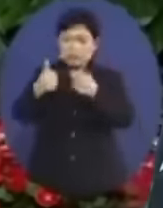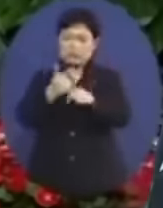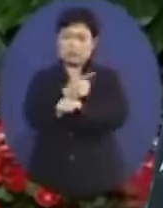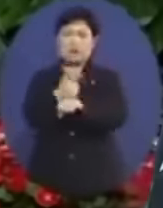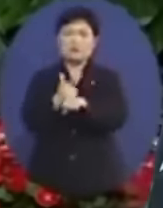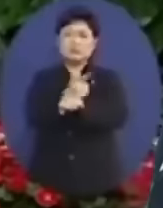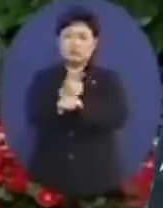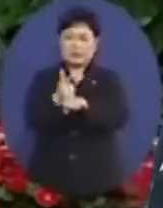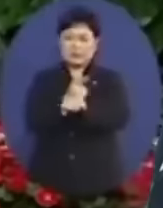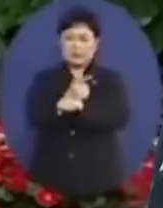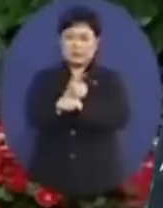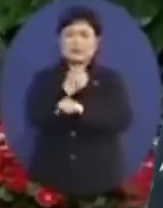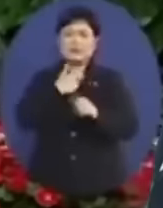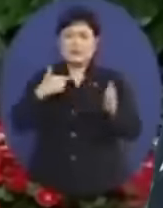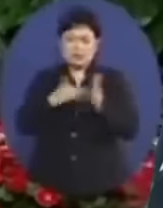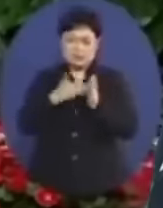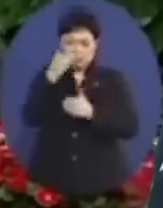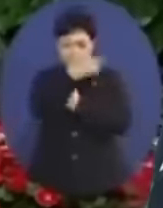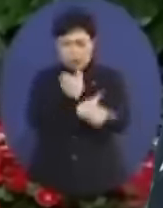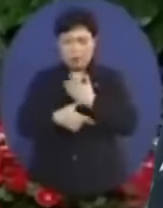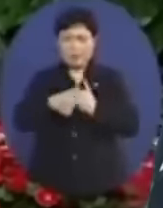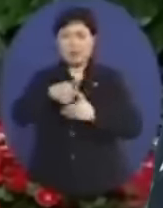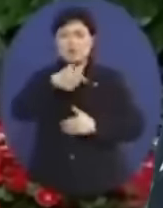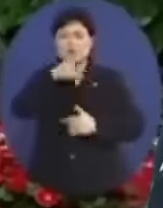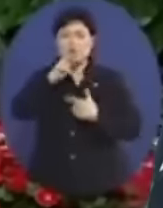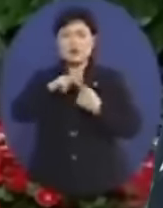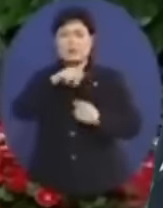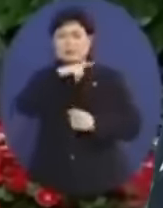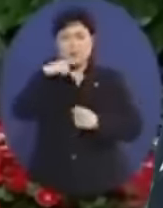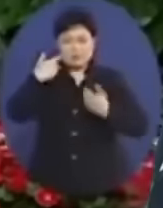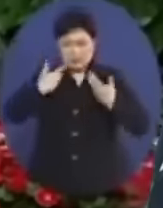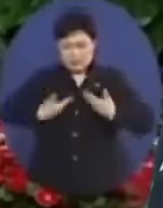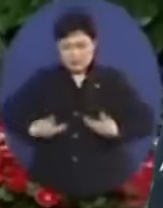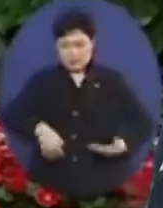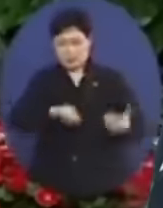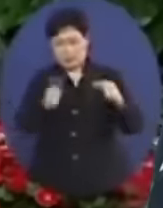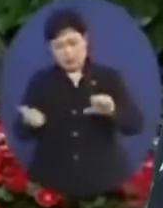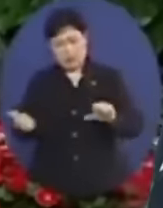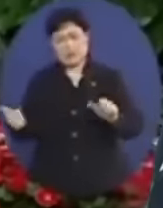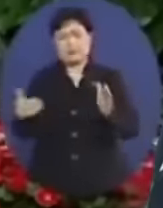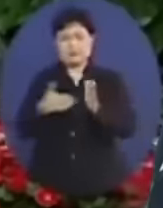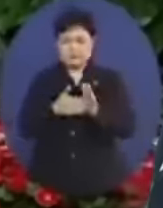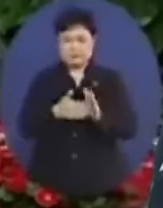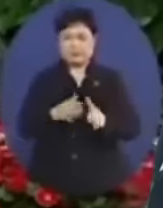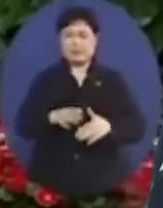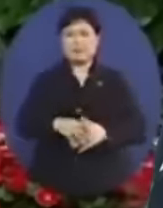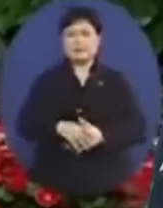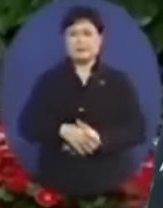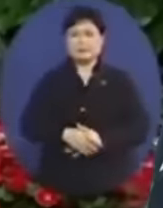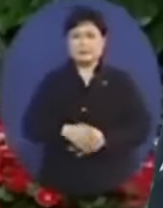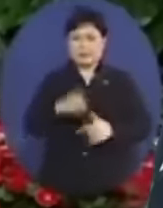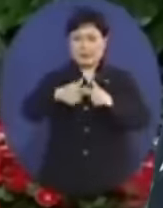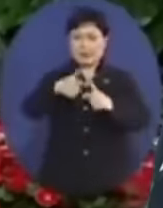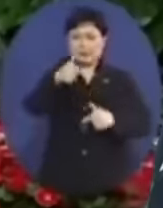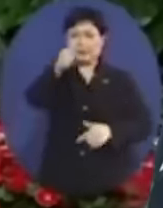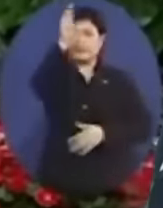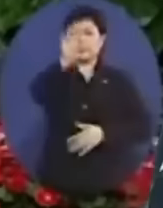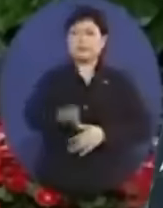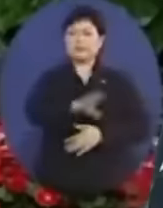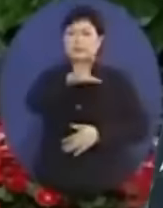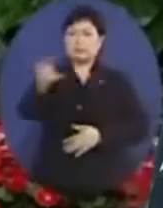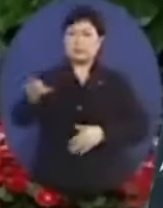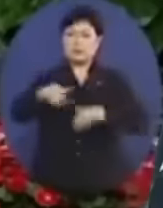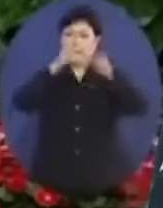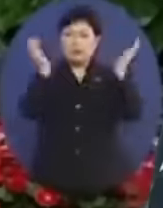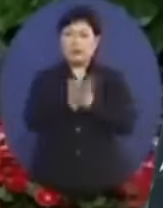주님은 하 온몸의 피와 물을 내시고 돌아가신 것입니다 예수님이 십자가에서 온